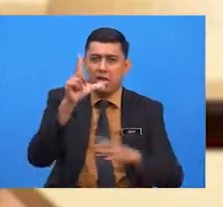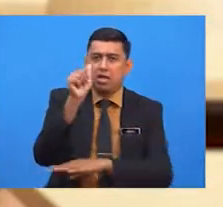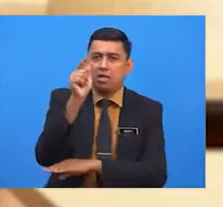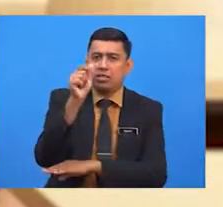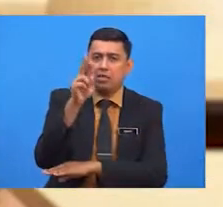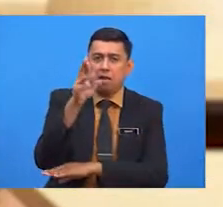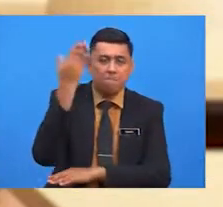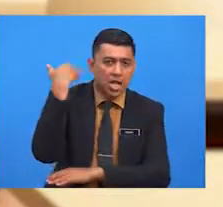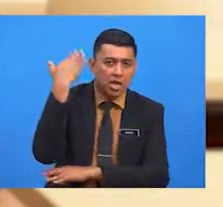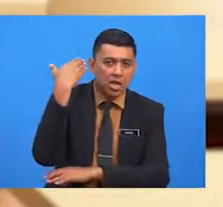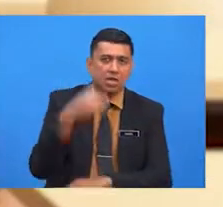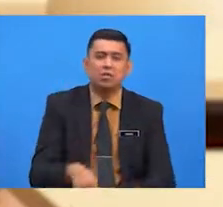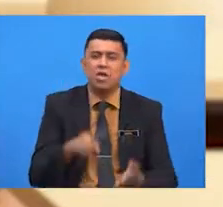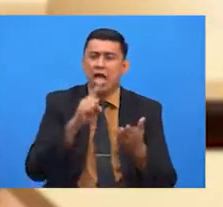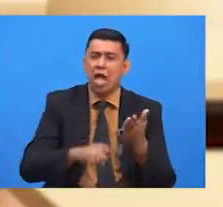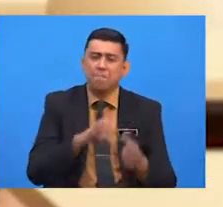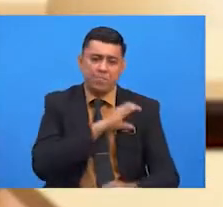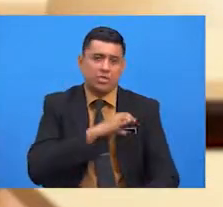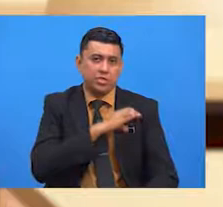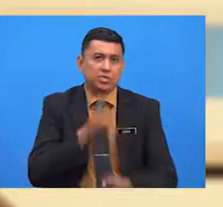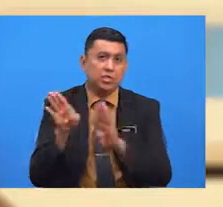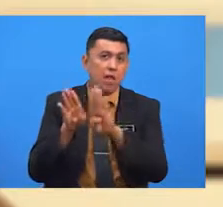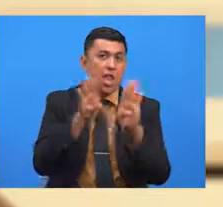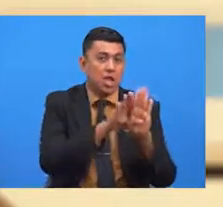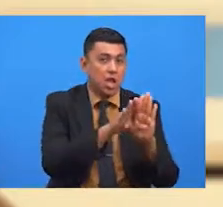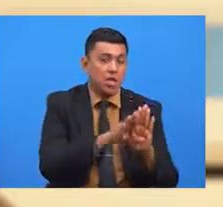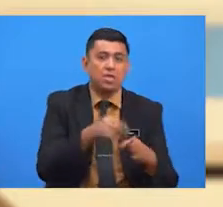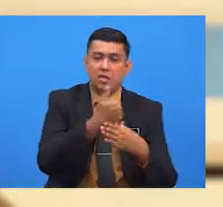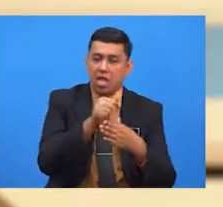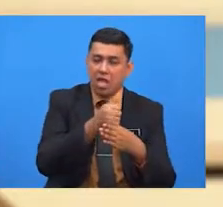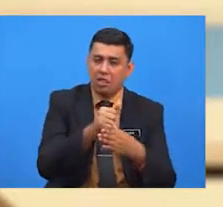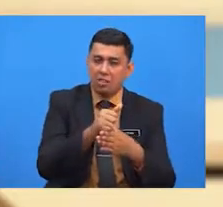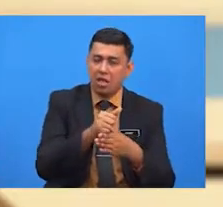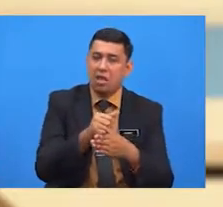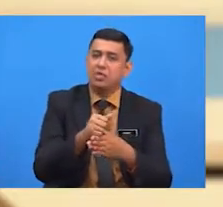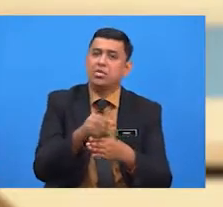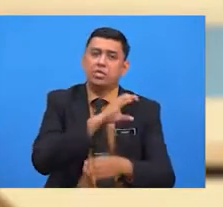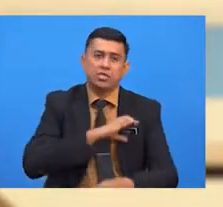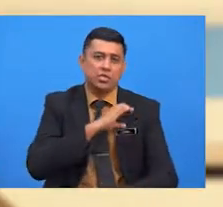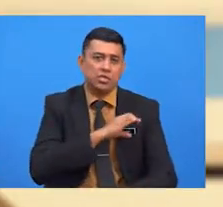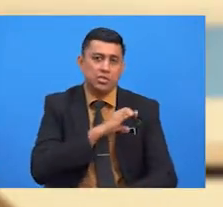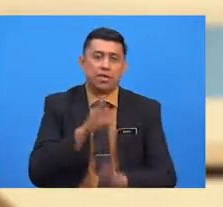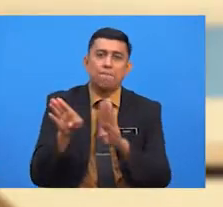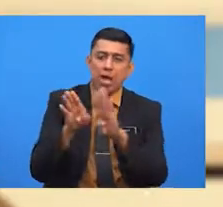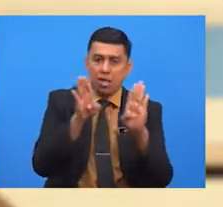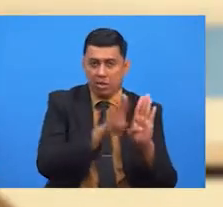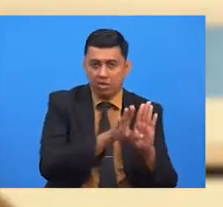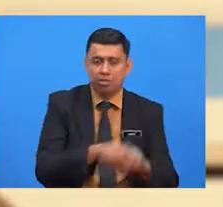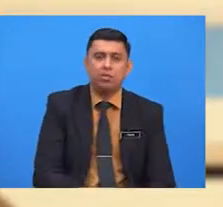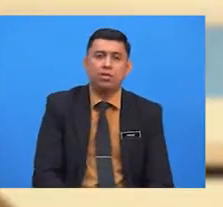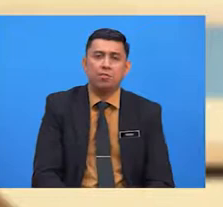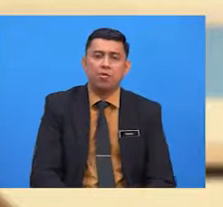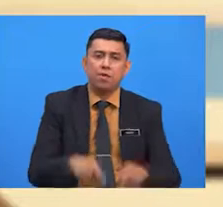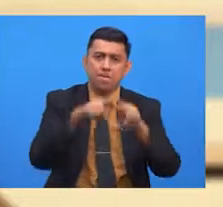Tahukah murid-murid apa ciri-ciri bandar? Antara ciri-ciri bandar termasuklah pelan